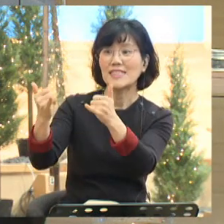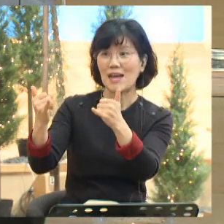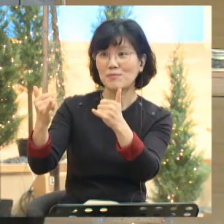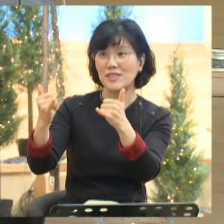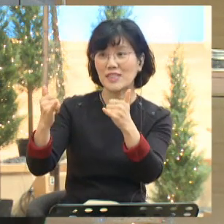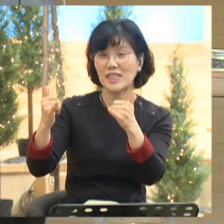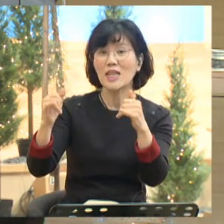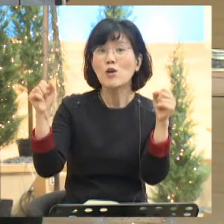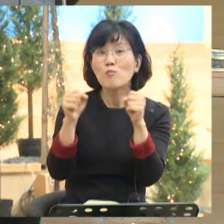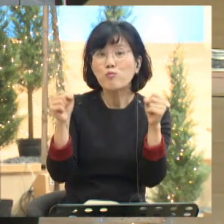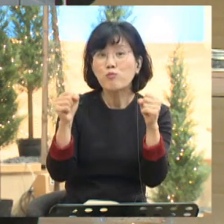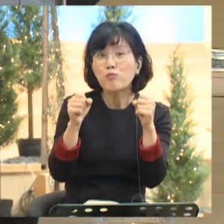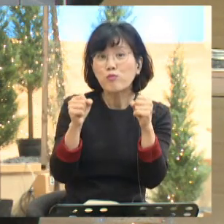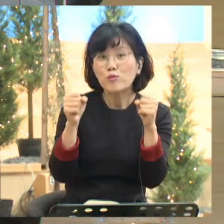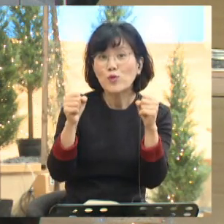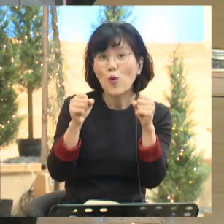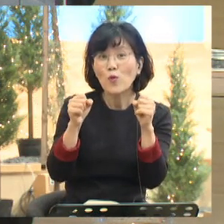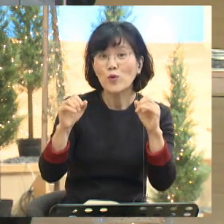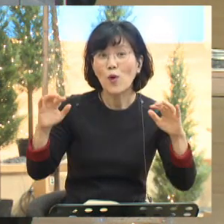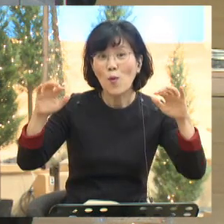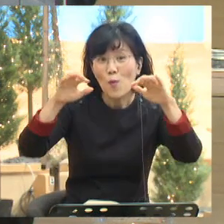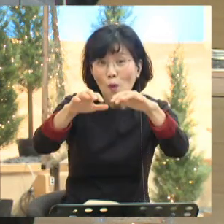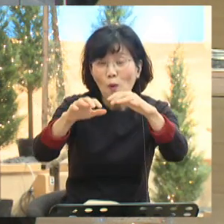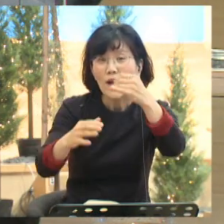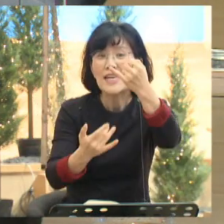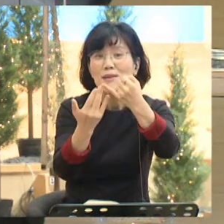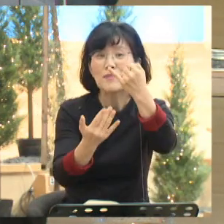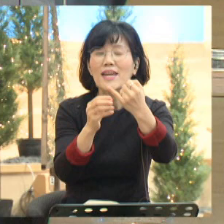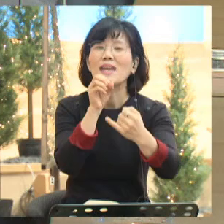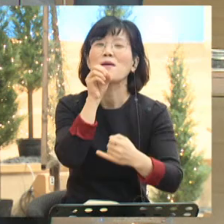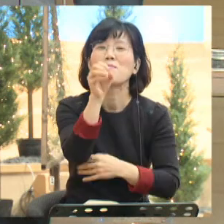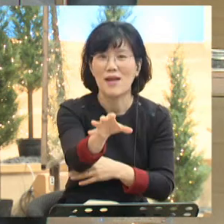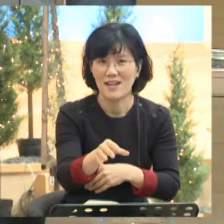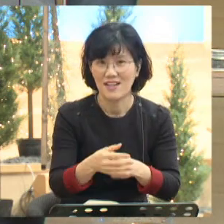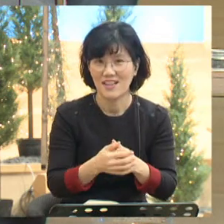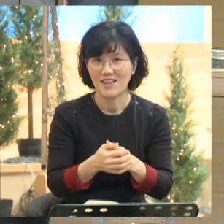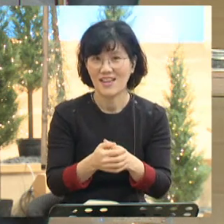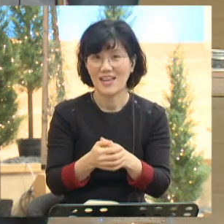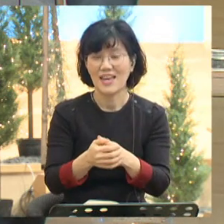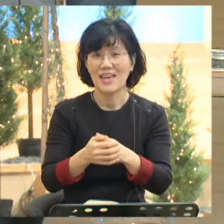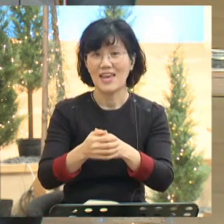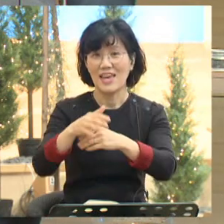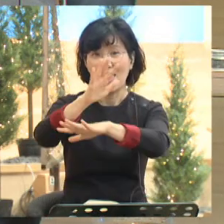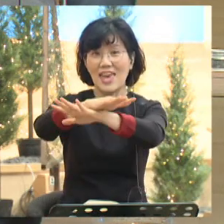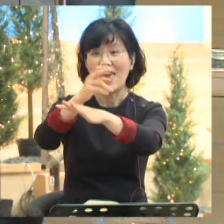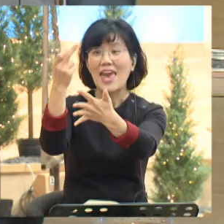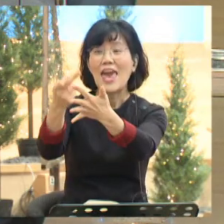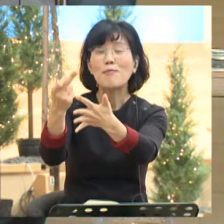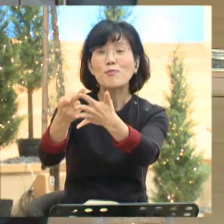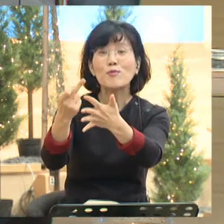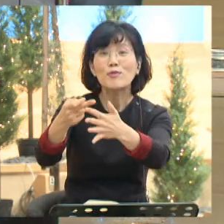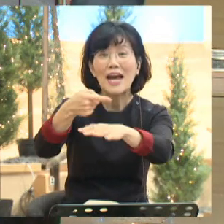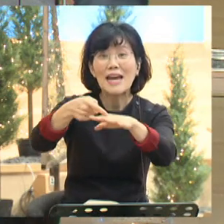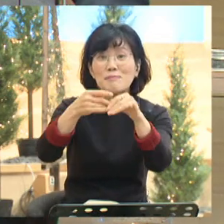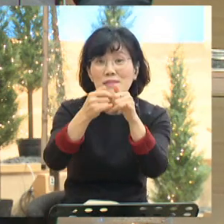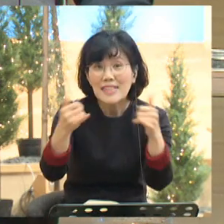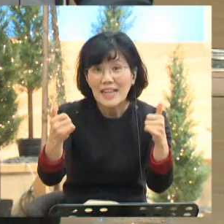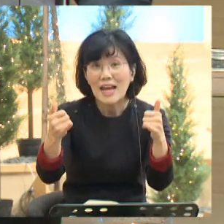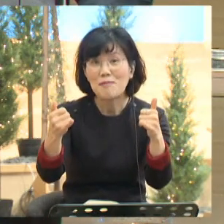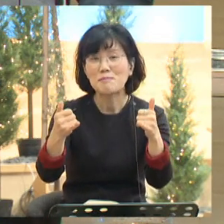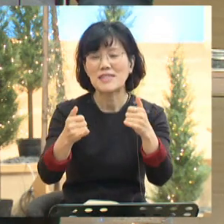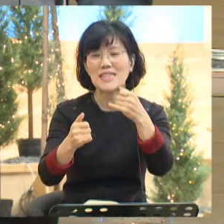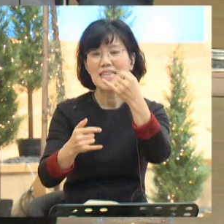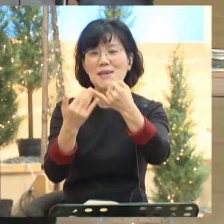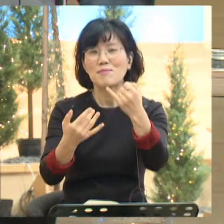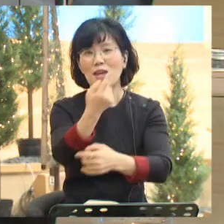북쪽으로 가서 입다 에 게 이 르 되 자 에브라임 사람 예 브라 임 지파 사람들이 입다 에게 몰려와 가지고